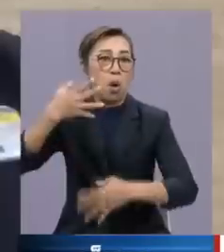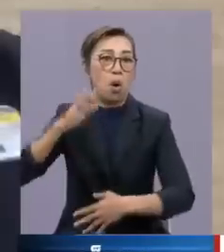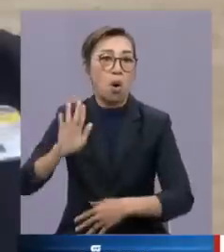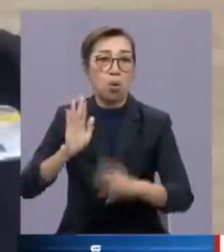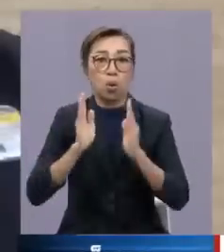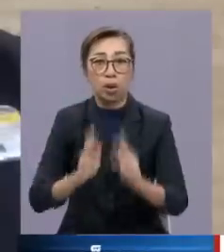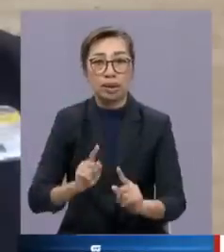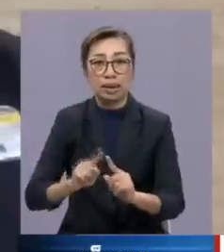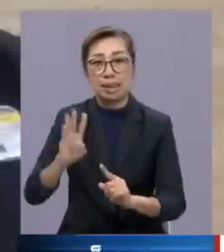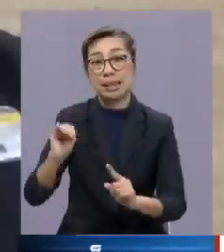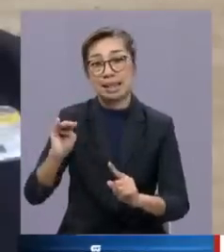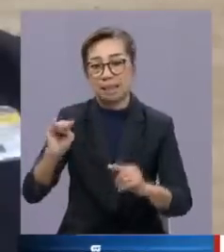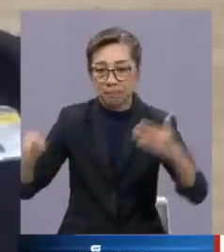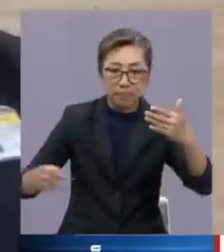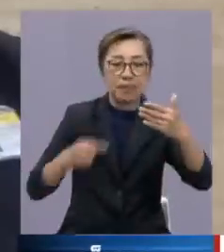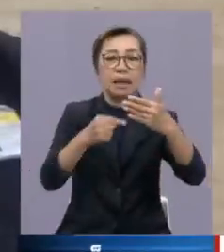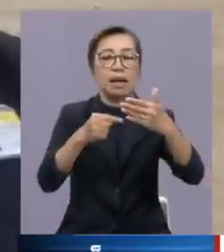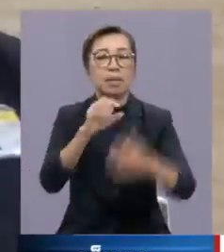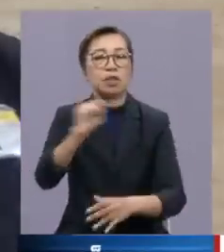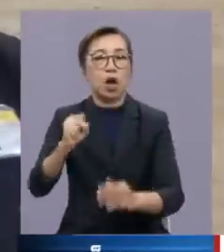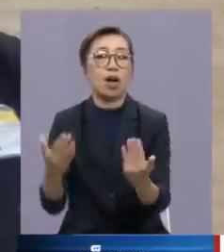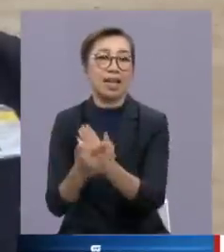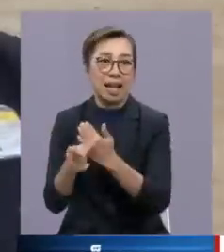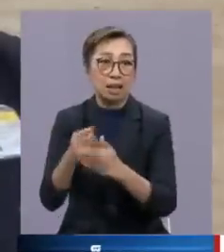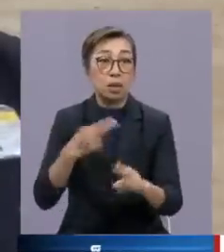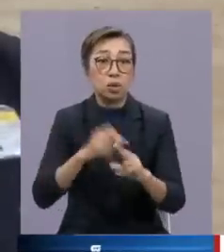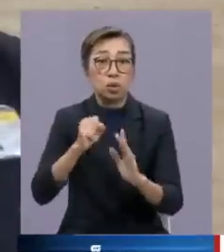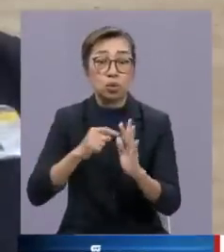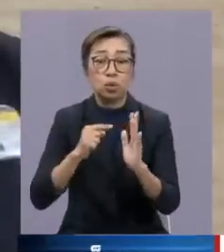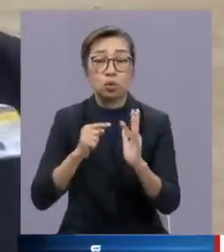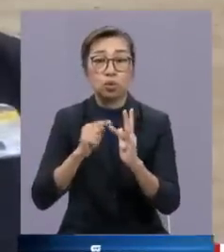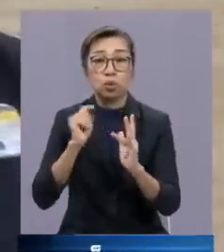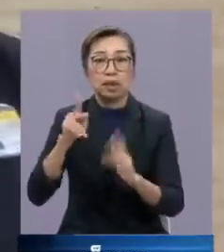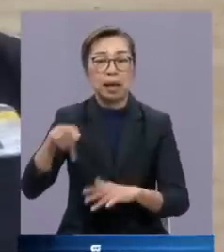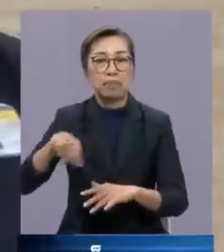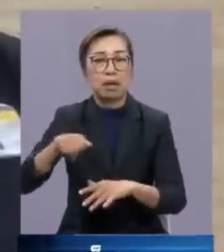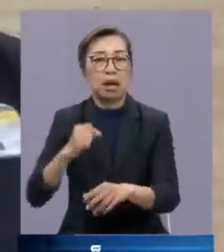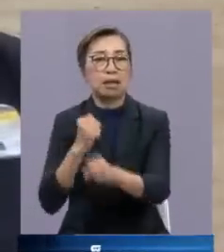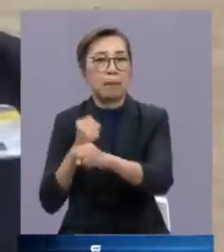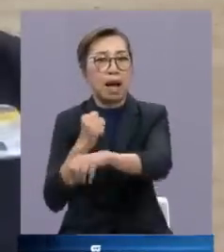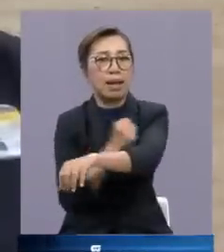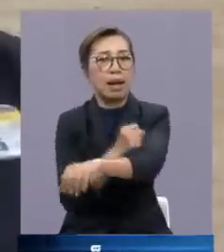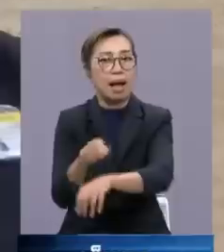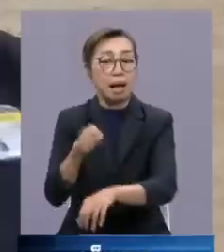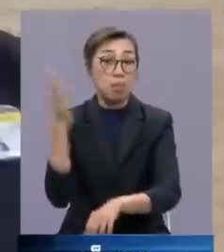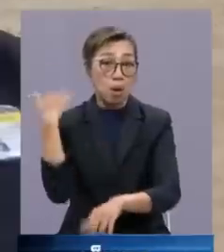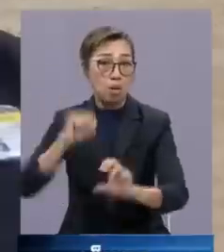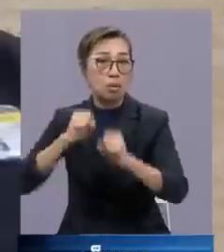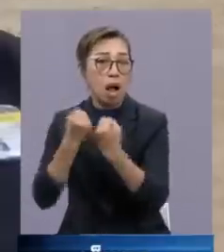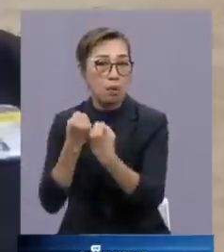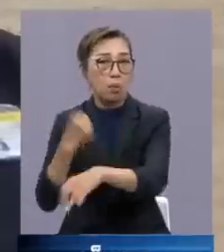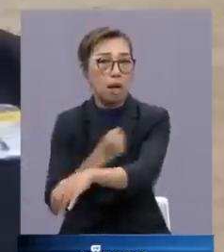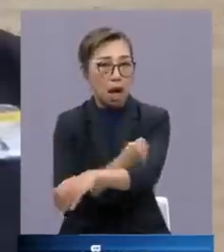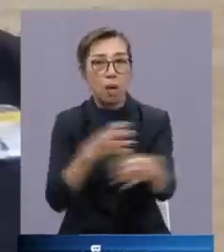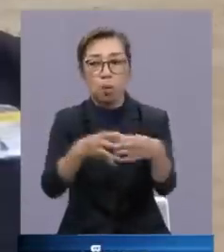อลำดับที่40มาเป็นสสแทนคุณสุเทพนี่ก็เป็นสายแรงงานเคยเป็นประธานสหพันธ์แรงงานในกลุ่ม